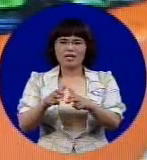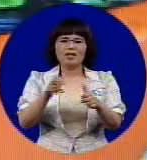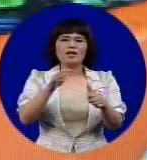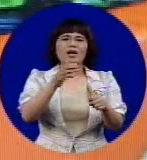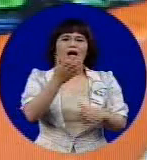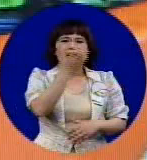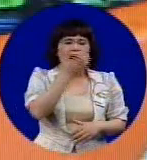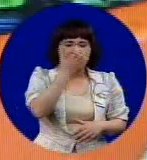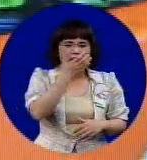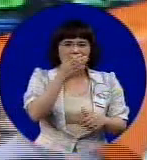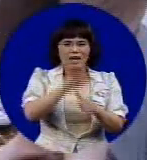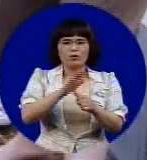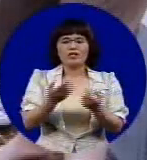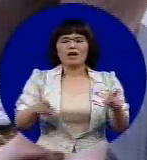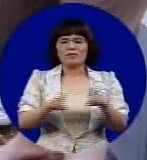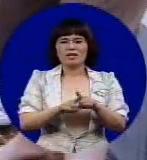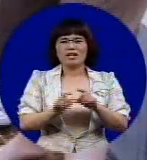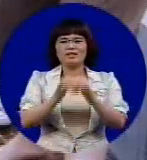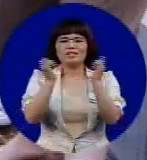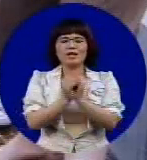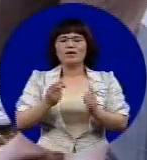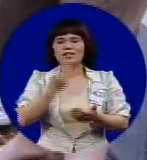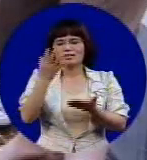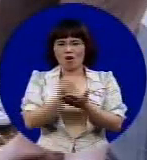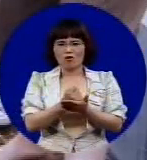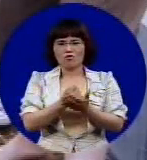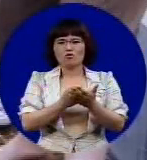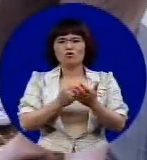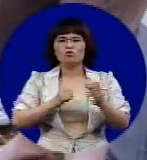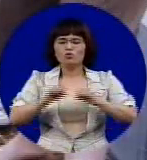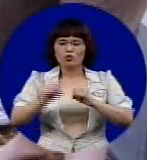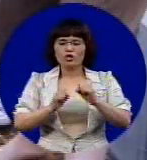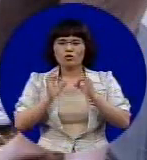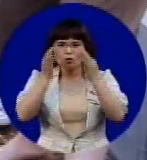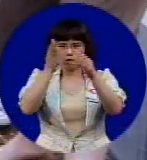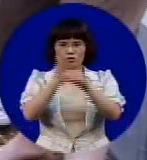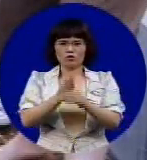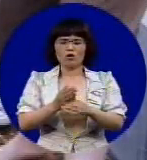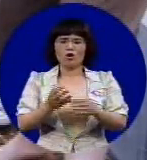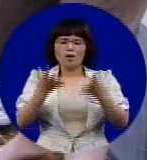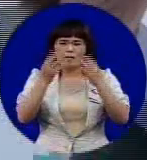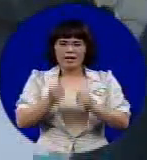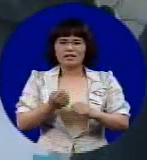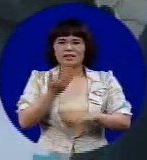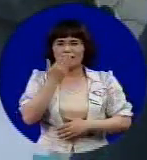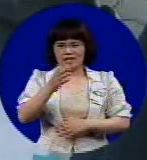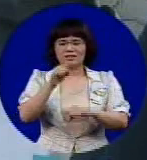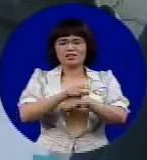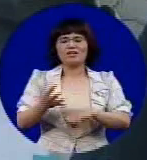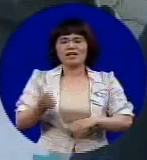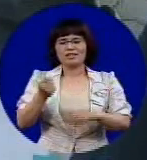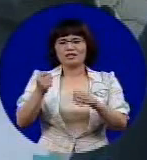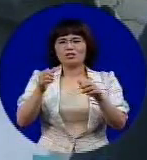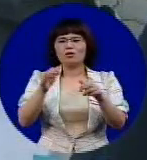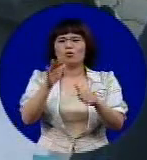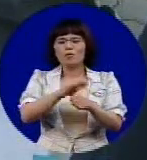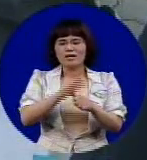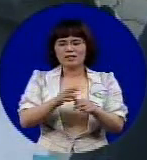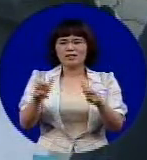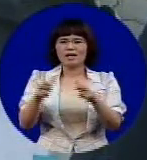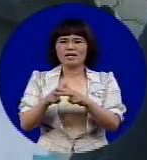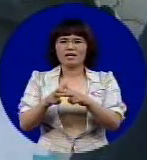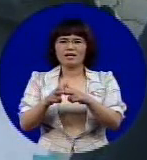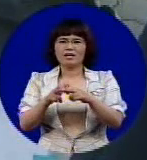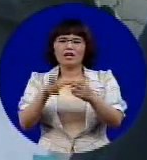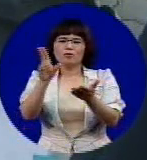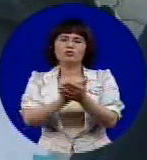아동과 비장애 아동이 함께하는 사회 적응 교육에 특히 힘써 왔는데요. 무한한 가능성을 가진 아이들이 장애라는